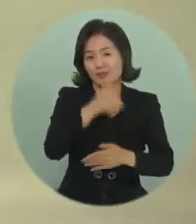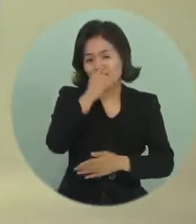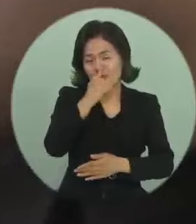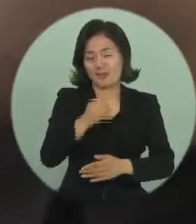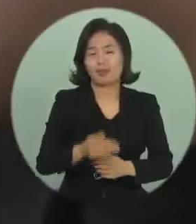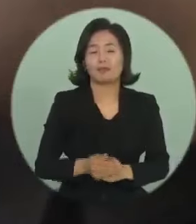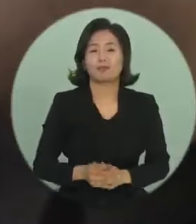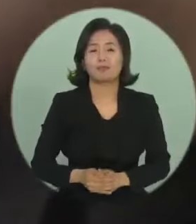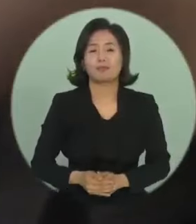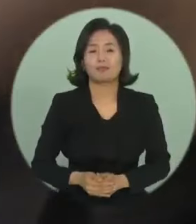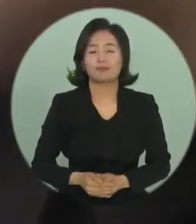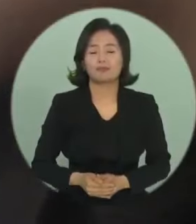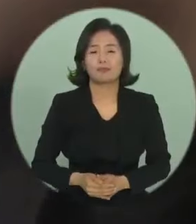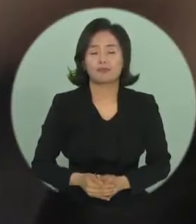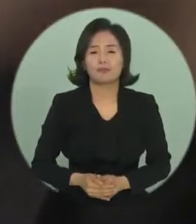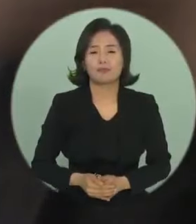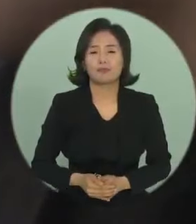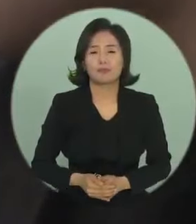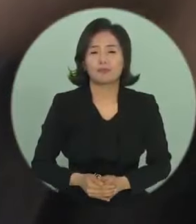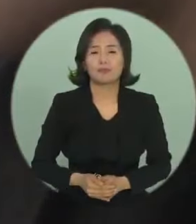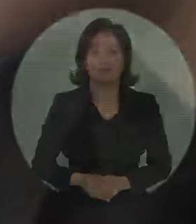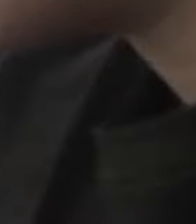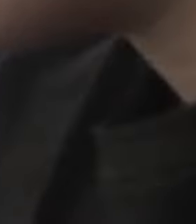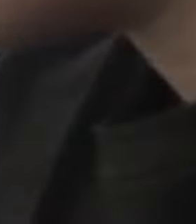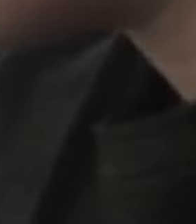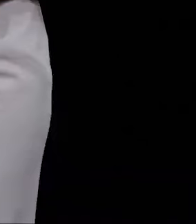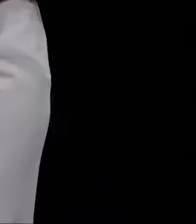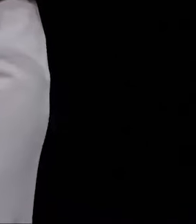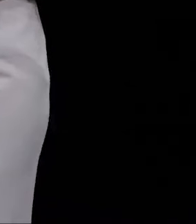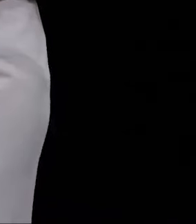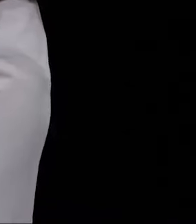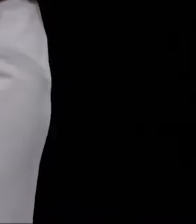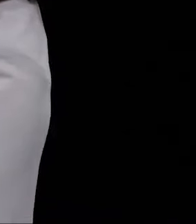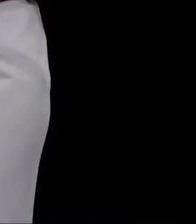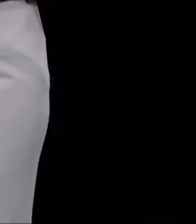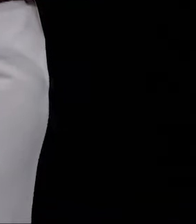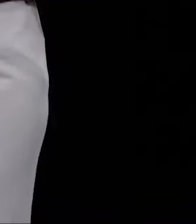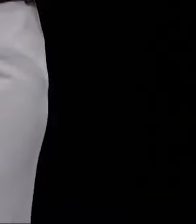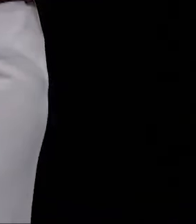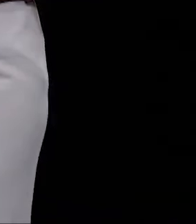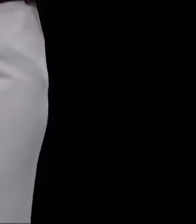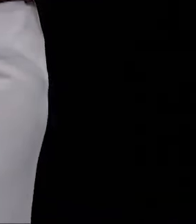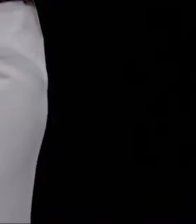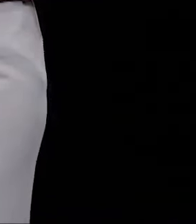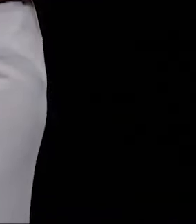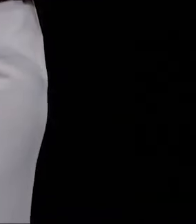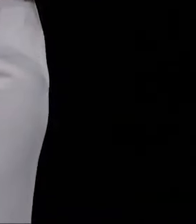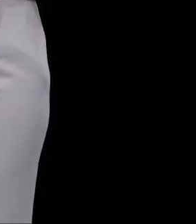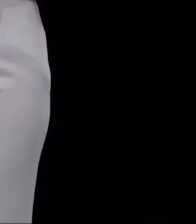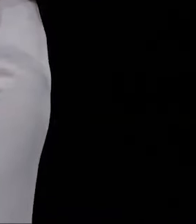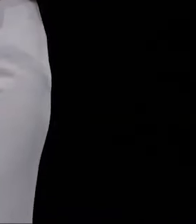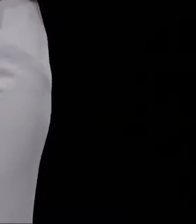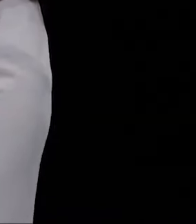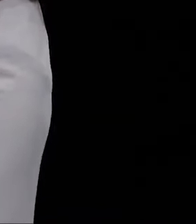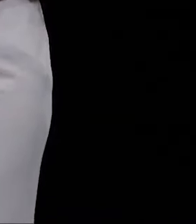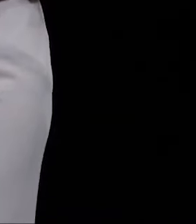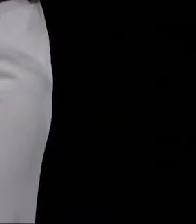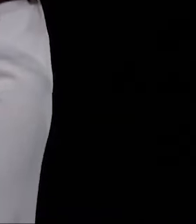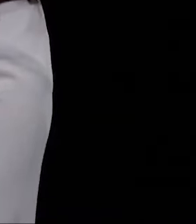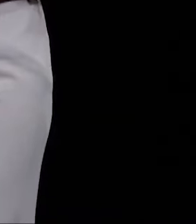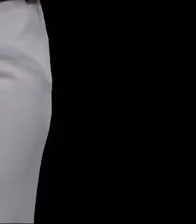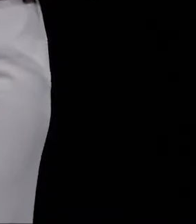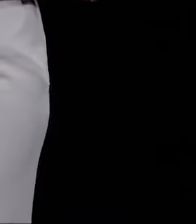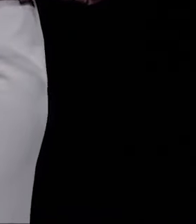남습니다 MBC 뉴스 김초롱입니다 언제 어디서나 내손안의 뉴스 광주 mbc